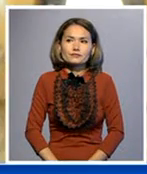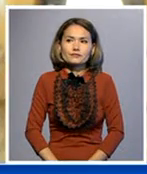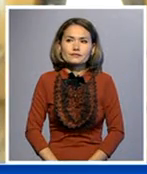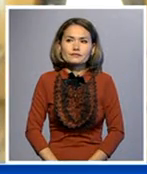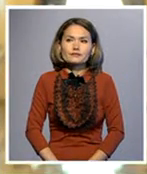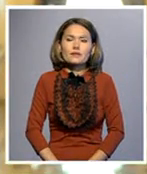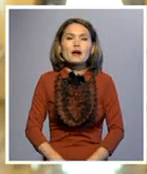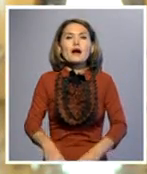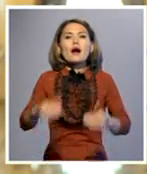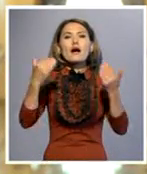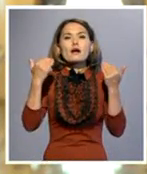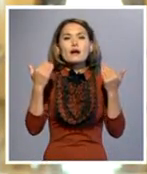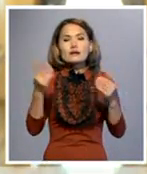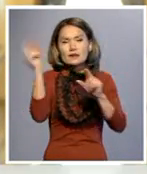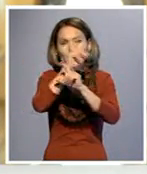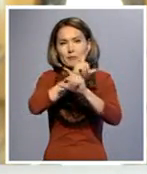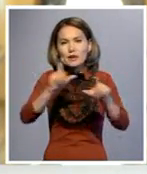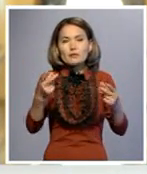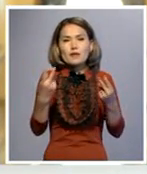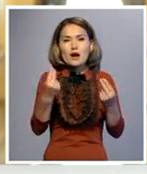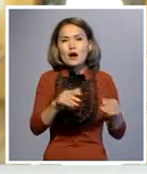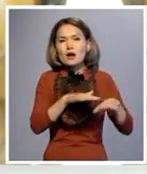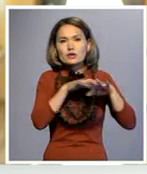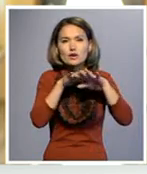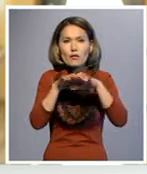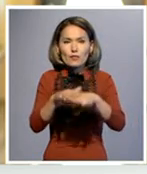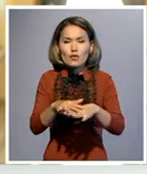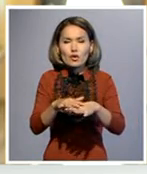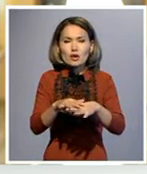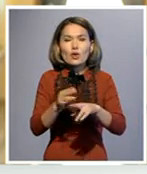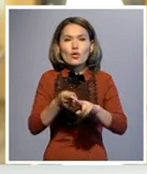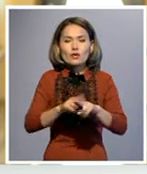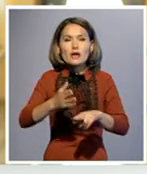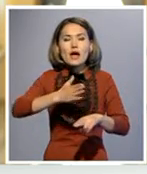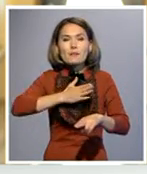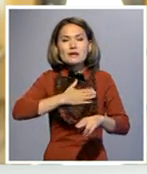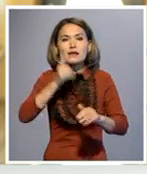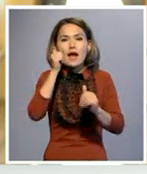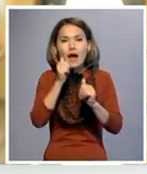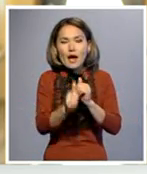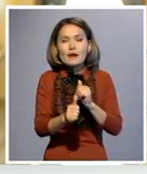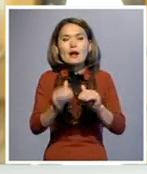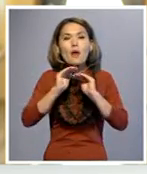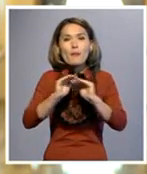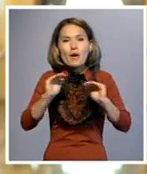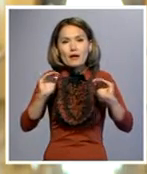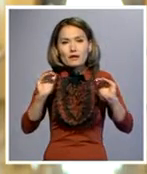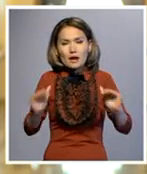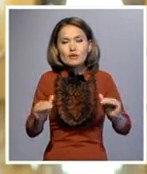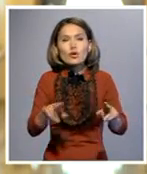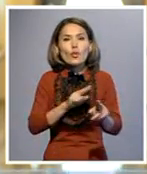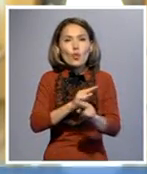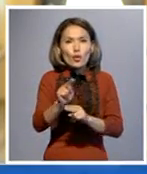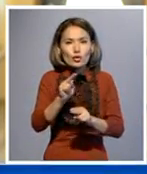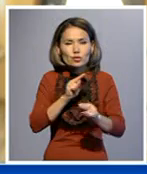Қазіргі қаржыландыруда сонымен бірге стимулируші дейді. Үстіне үстеме төленеді. Сенің әр көрсеткен нәтижеңе сәйкес.